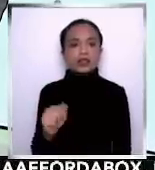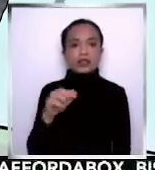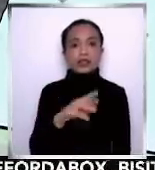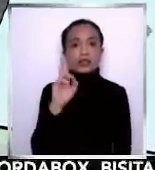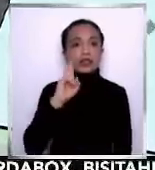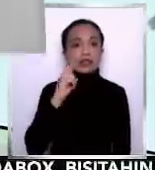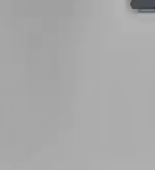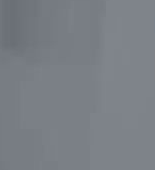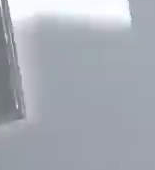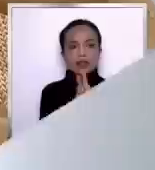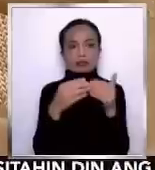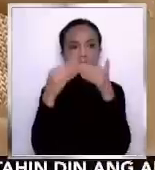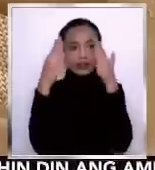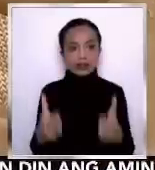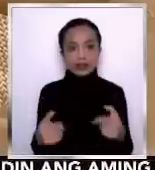si Saliba Restra.